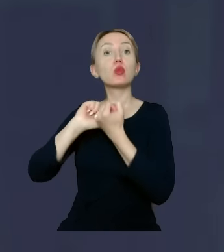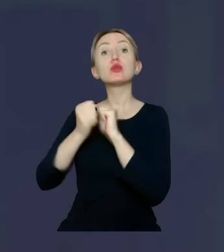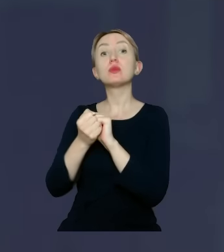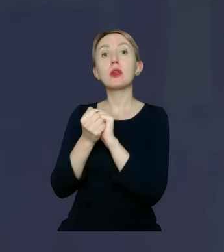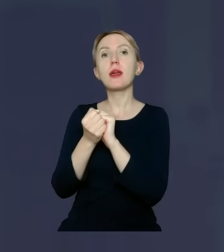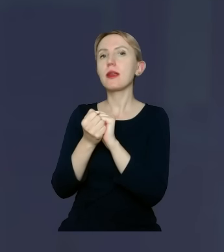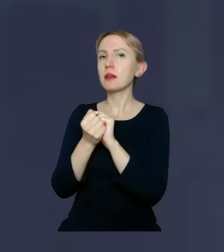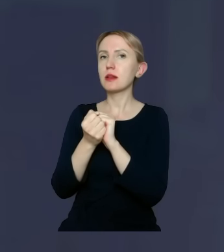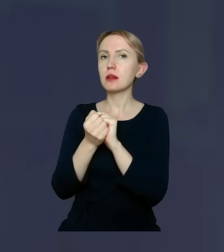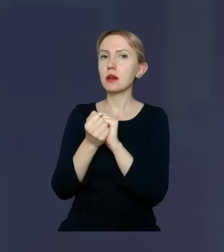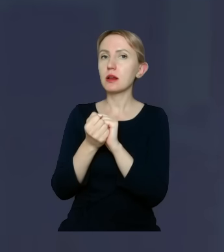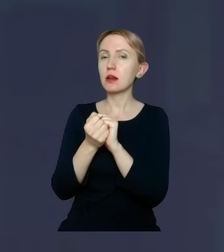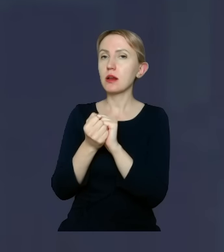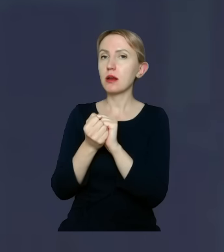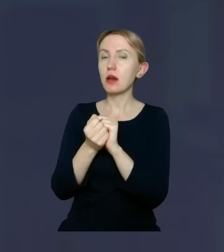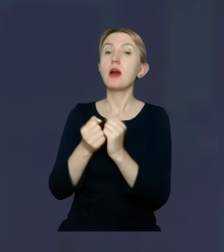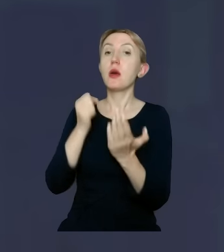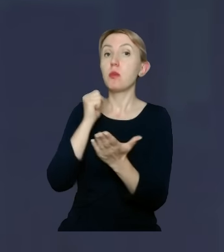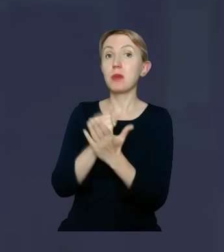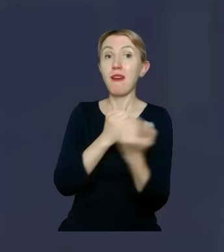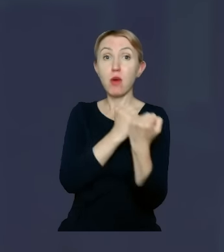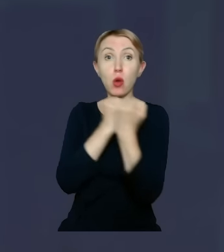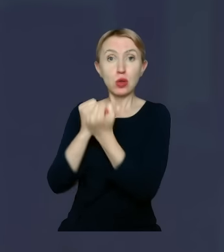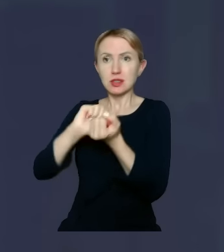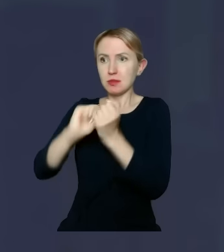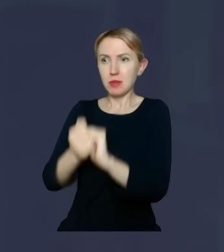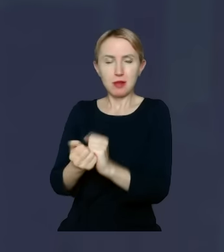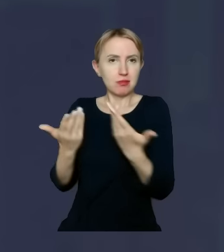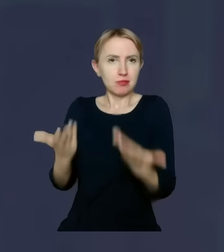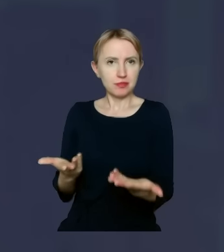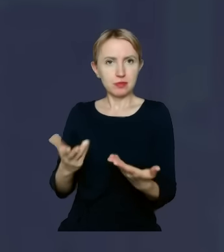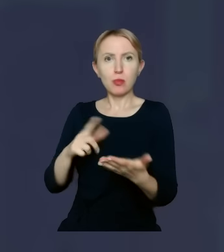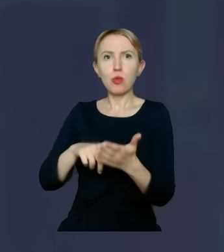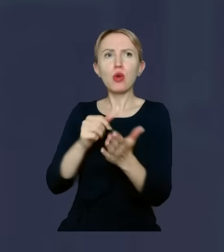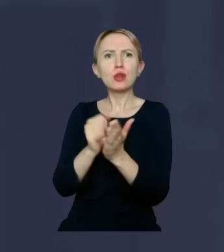zmieniać obowiązujące prawo i tak dalej. No bo to Konstytucja mówi, jakie są